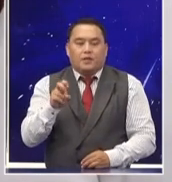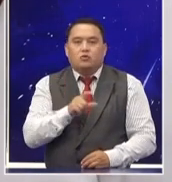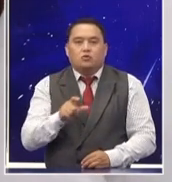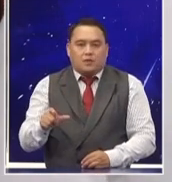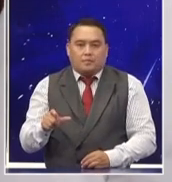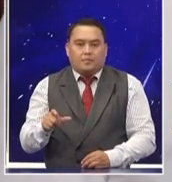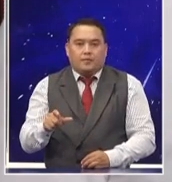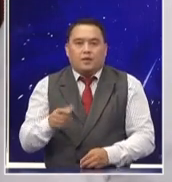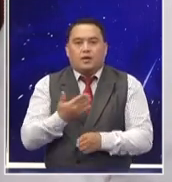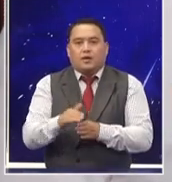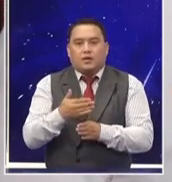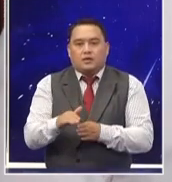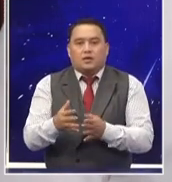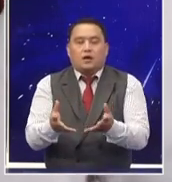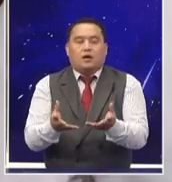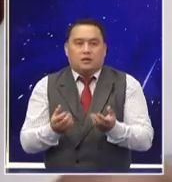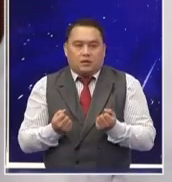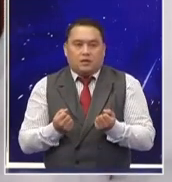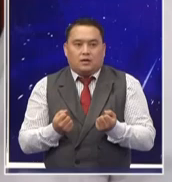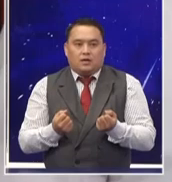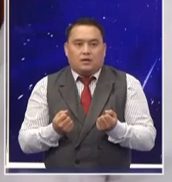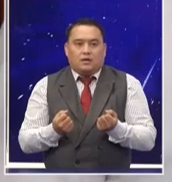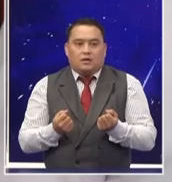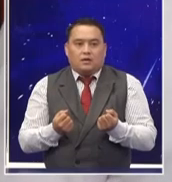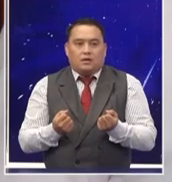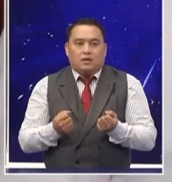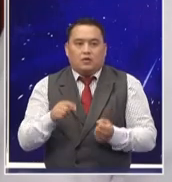мысалға несие қаражатымен қаржыландырылса,